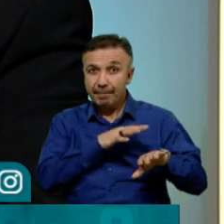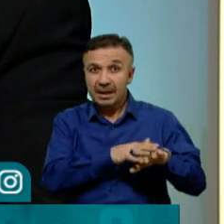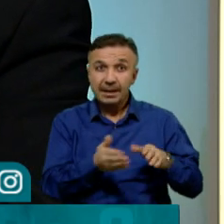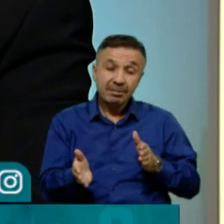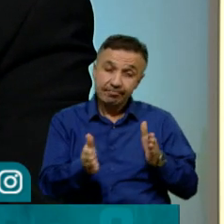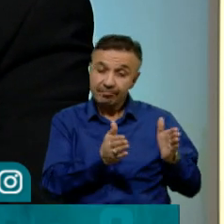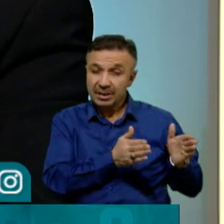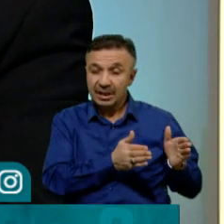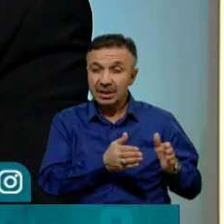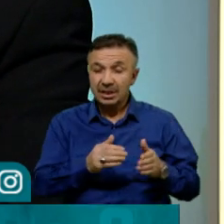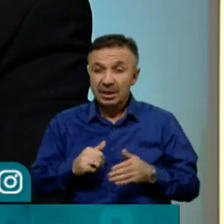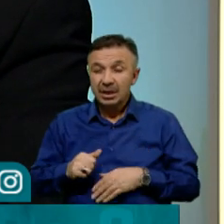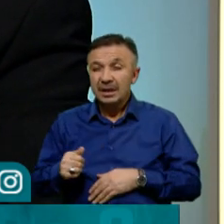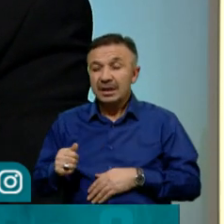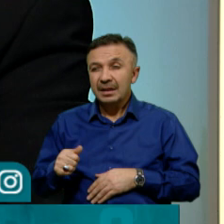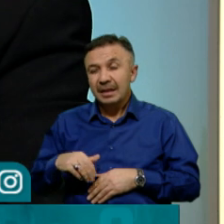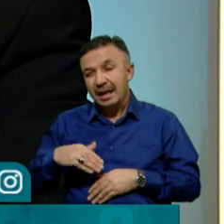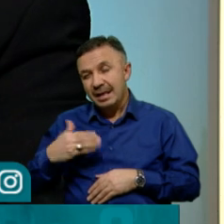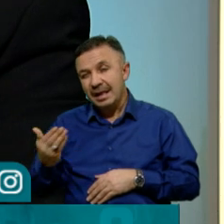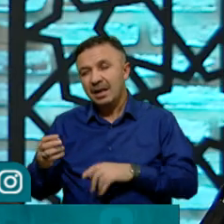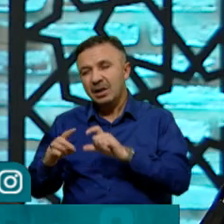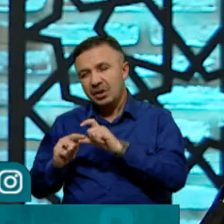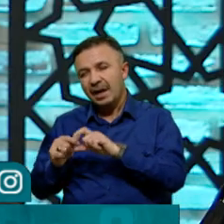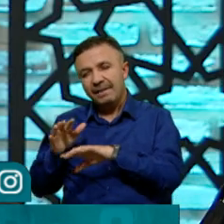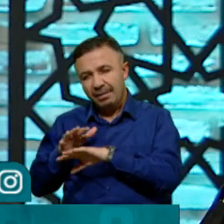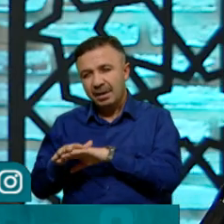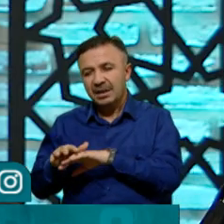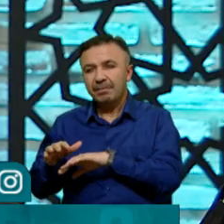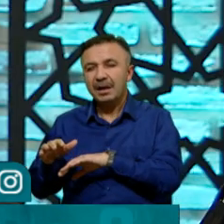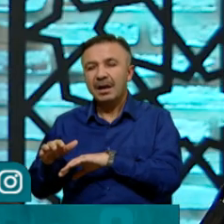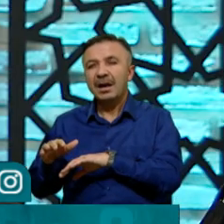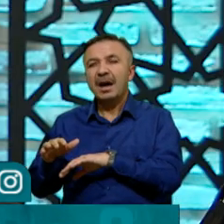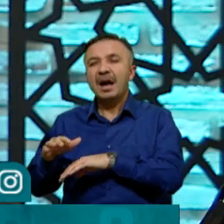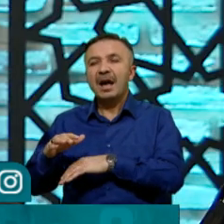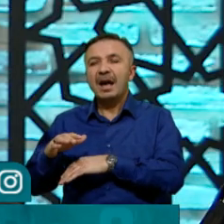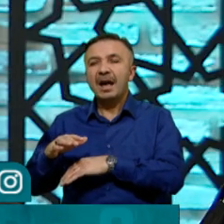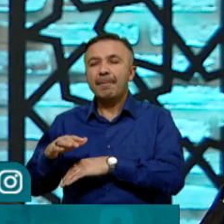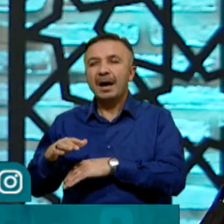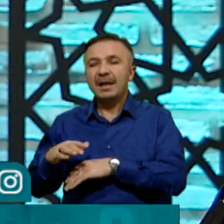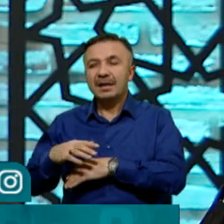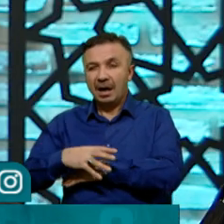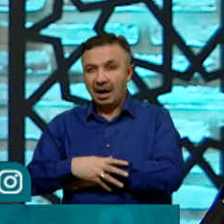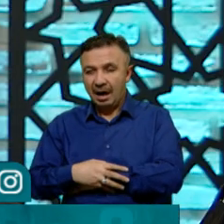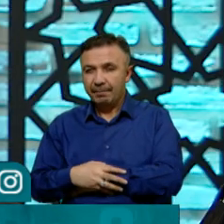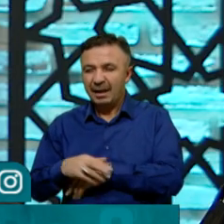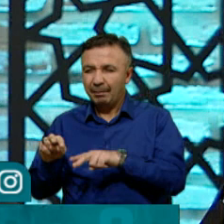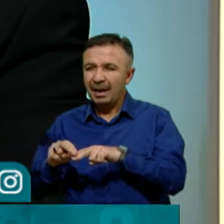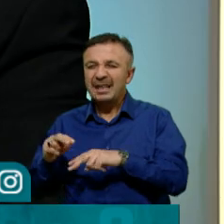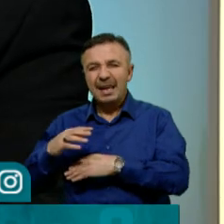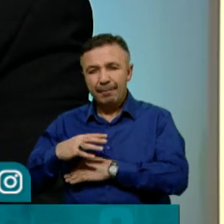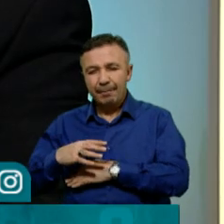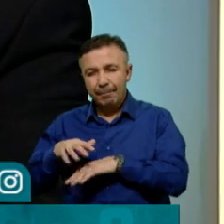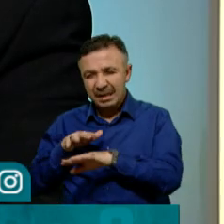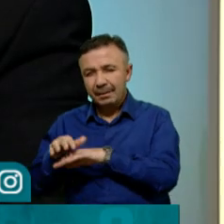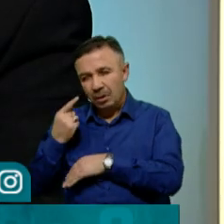diğer Cumhur ile ma işte Şafii Maliki Hanbeli mezhebine göre ise bu bu